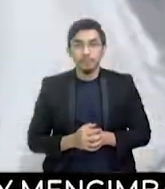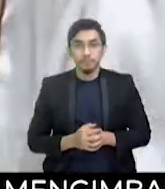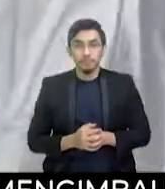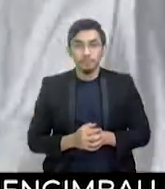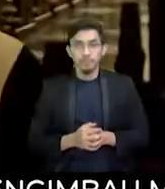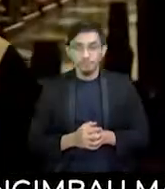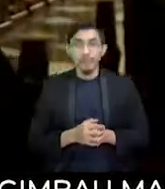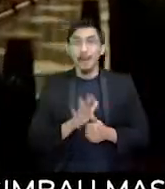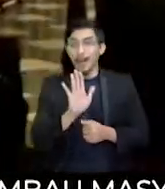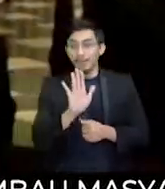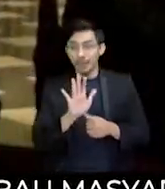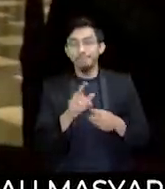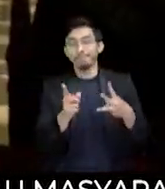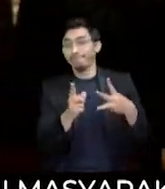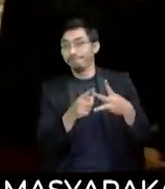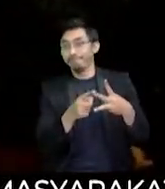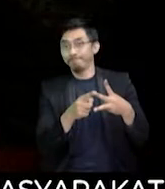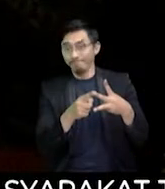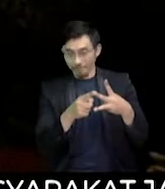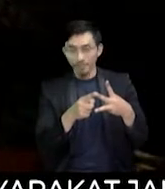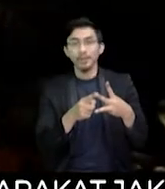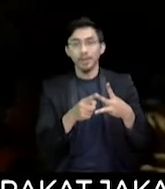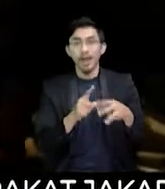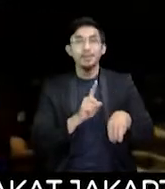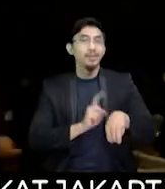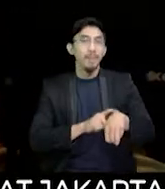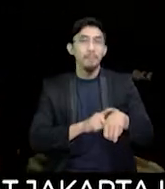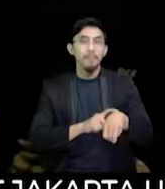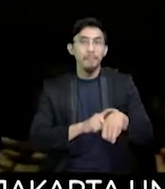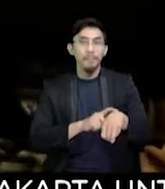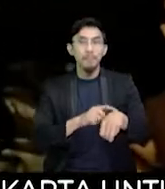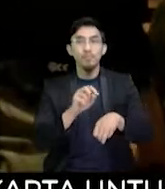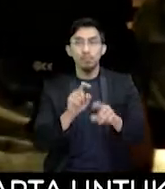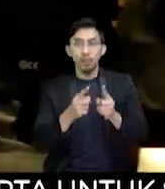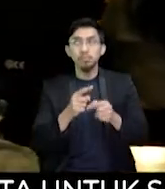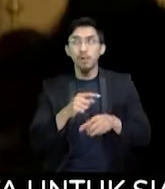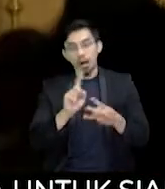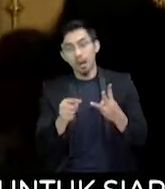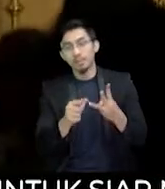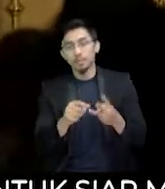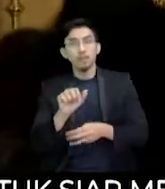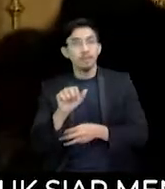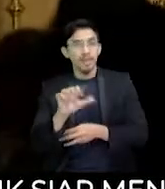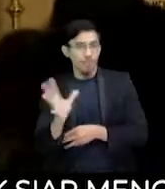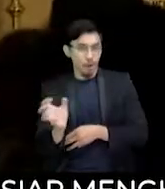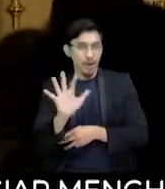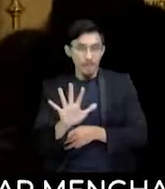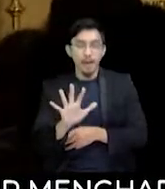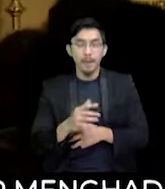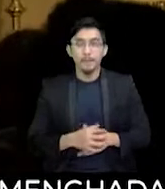daring dan nanti akan digelar kembali yaitu pada pukul 5 sore dibawa Misa Natal ini akan digelar secara